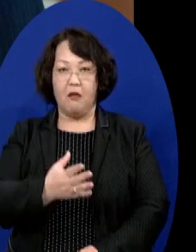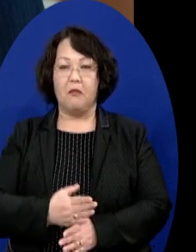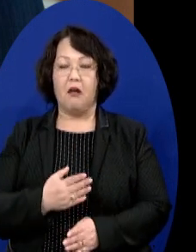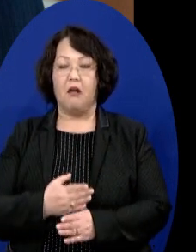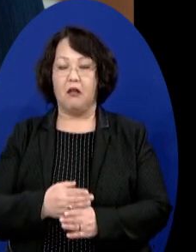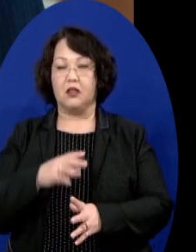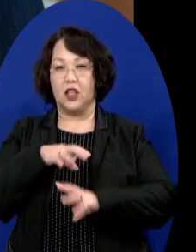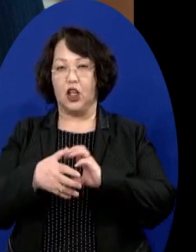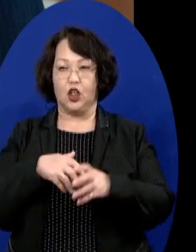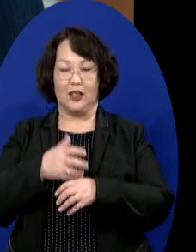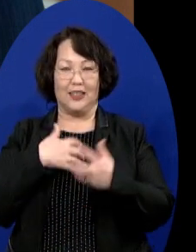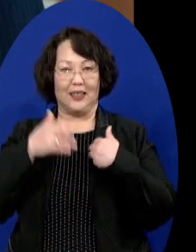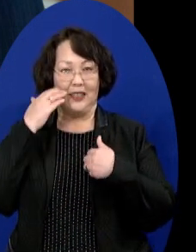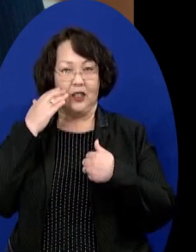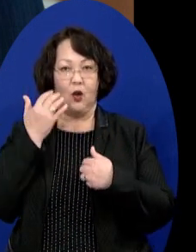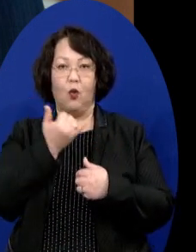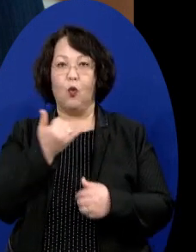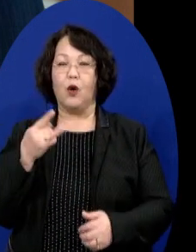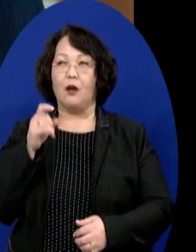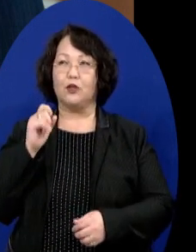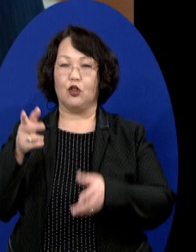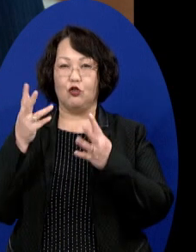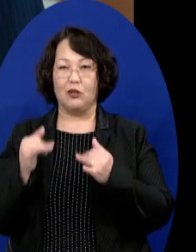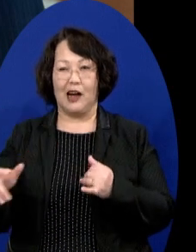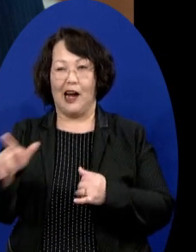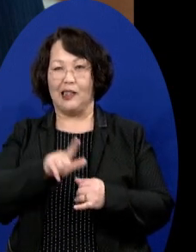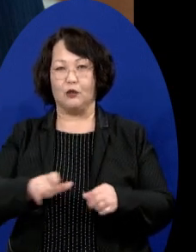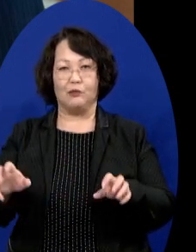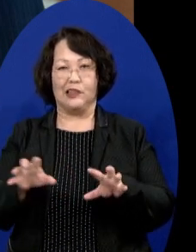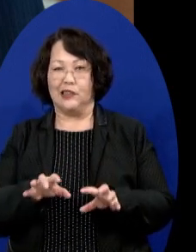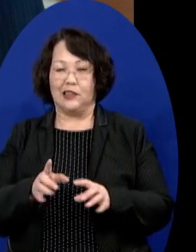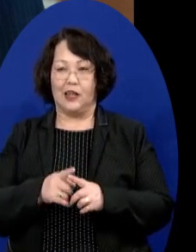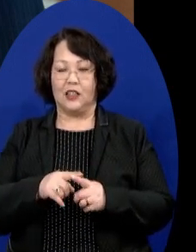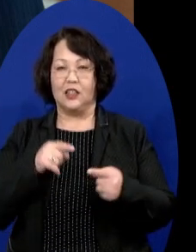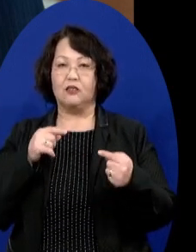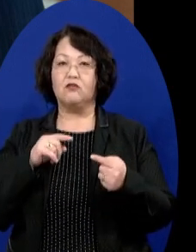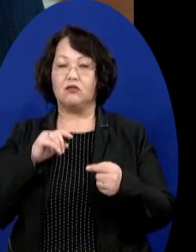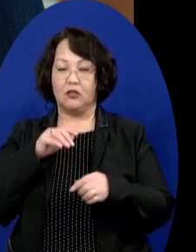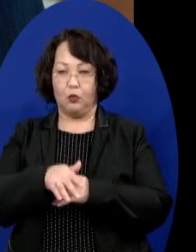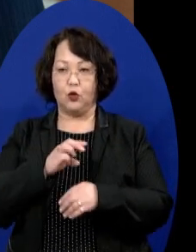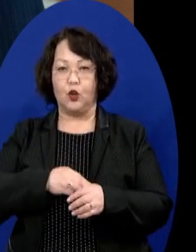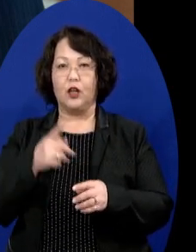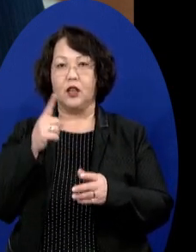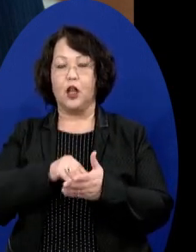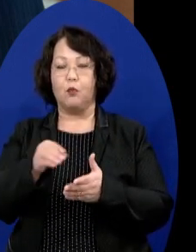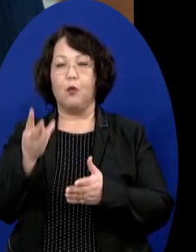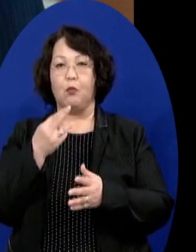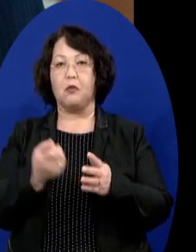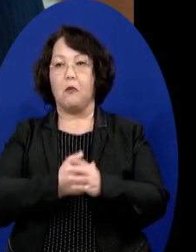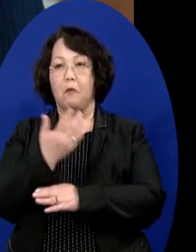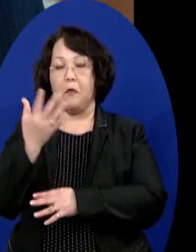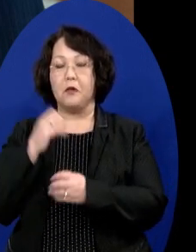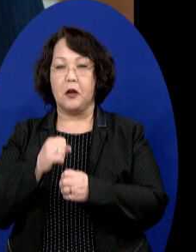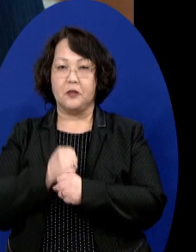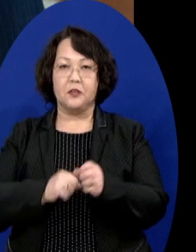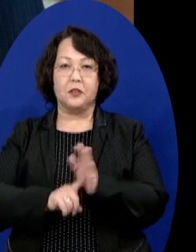өмнө тулгамдаад байгаа уур амьсгалын өөрчлөлт, цөлжилтийн эсрэг тэрбум мод үндэсний хөдөлгөөн өрнөд байгааг хэлсэн байна. Элчин сайд Хог